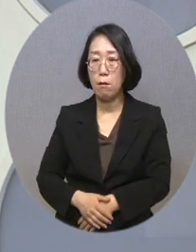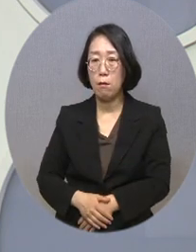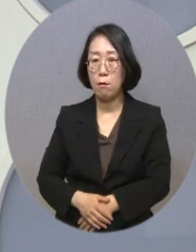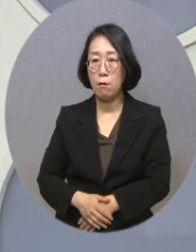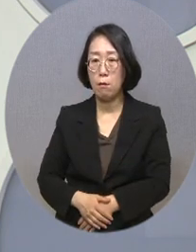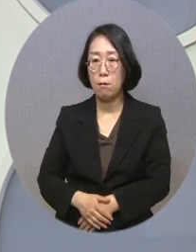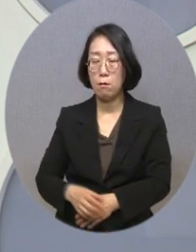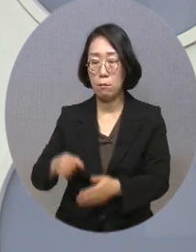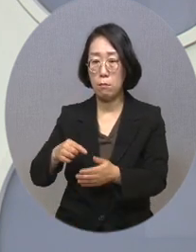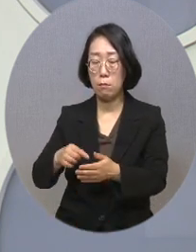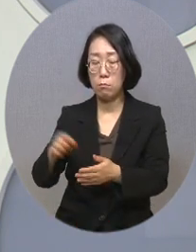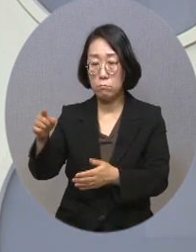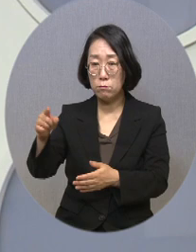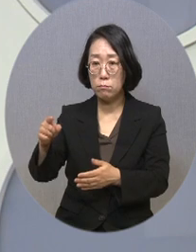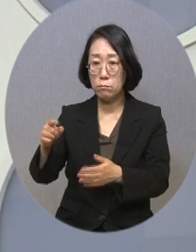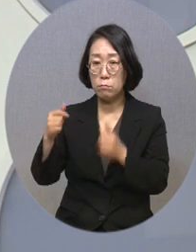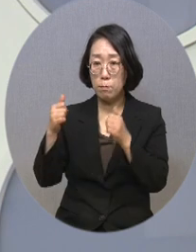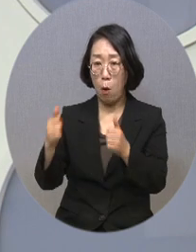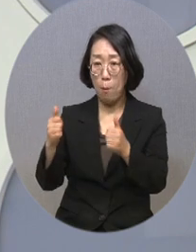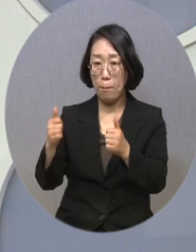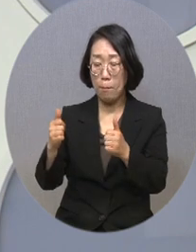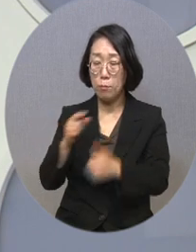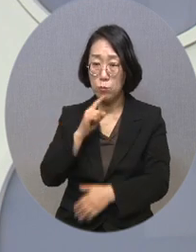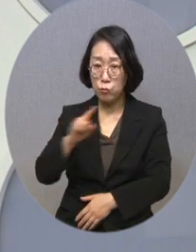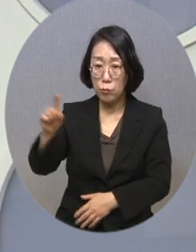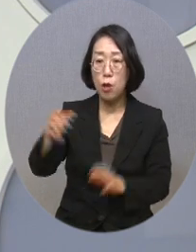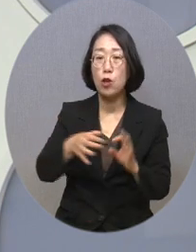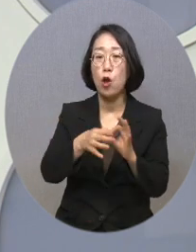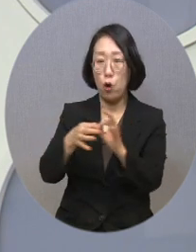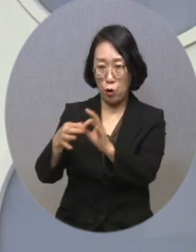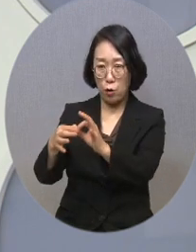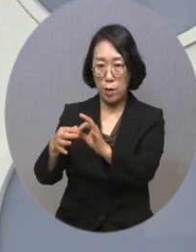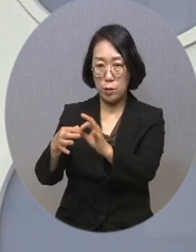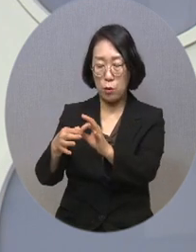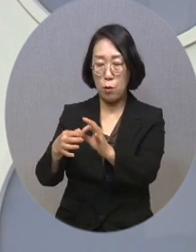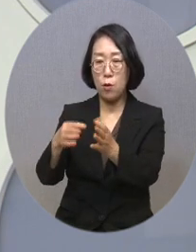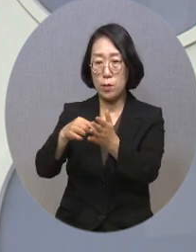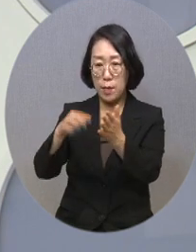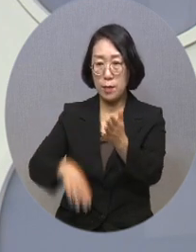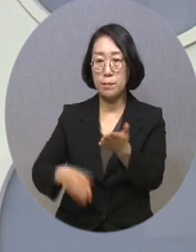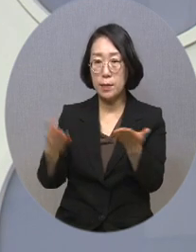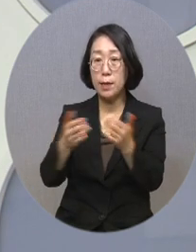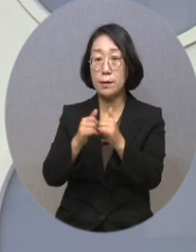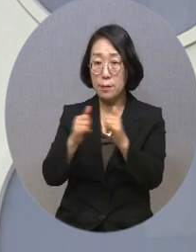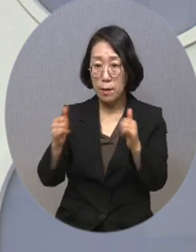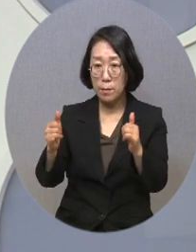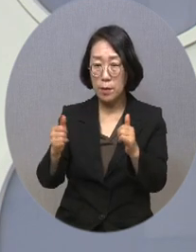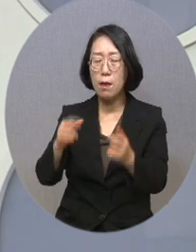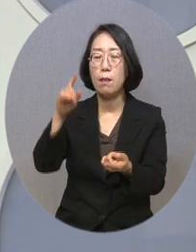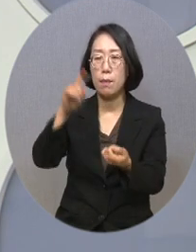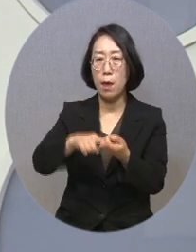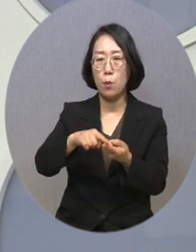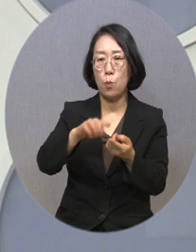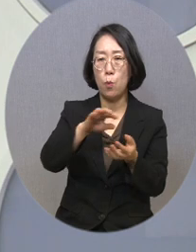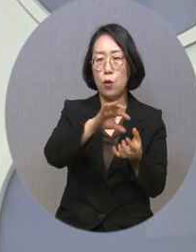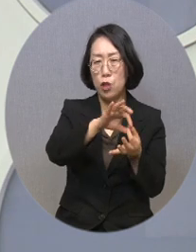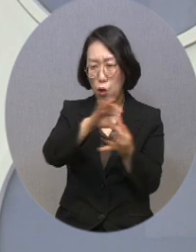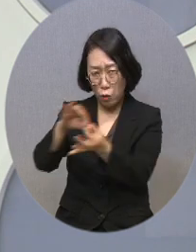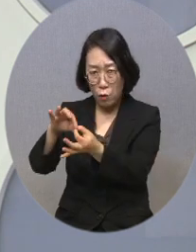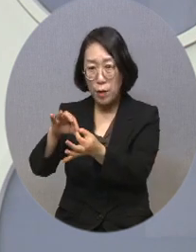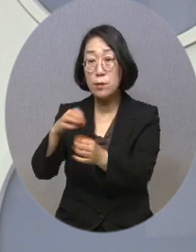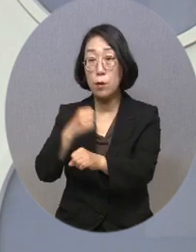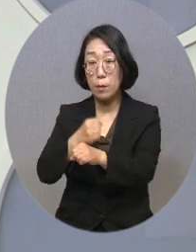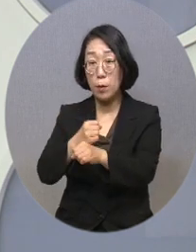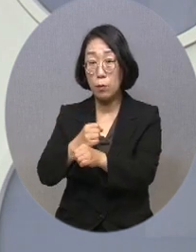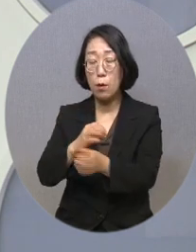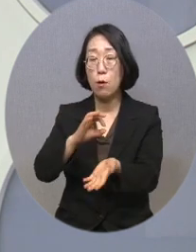조세 소송을 갔을 때 그러면 연결돼서 세무사들이 할 수 있으면 시간도 절약되고 그다음 비용도